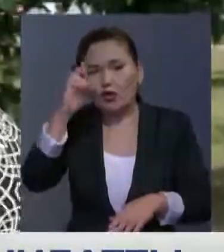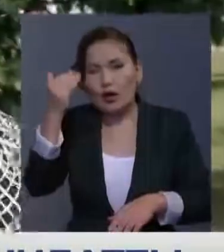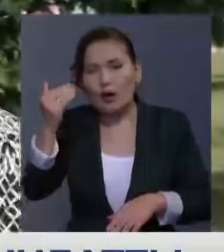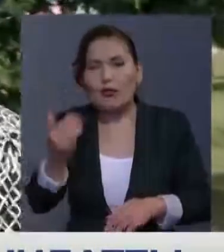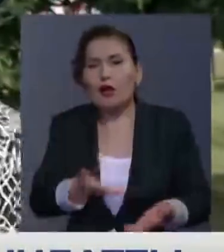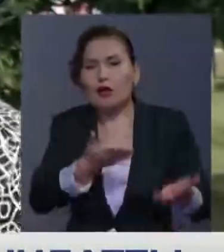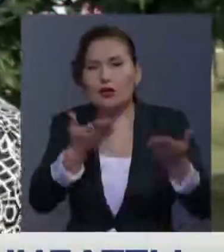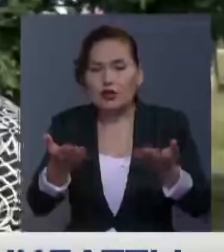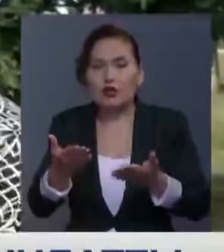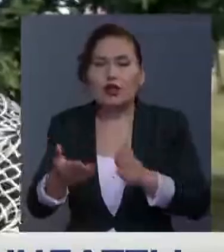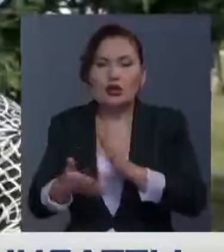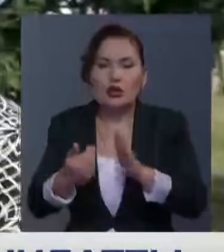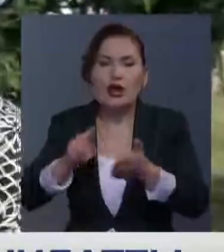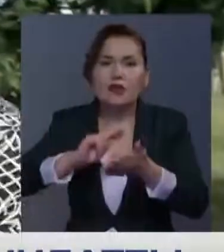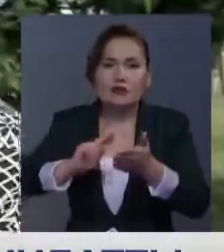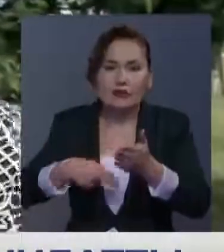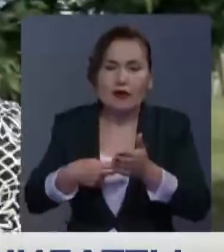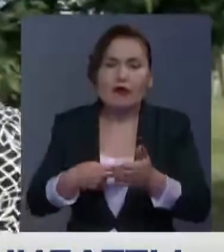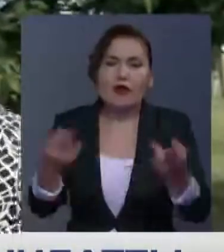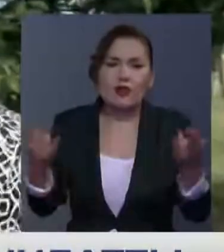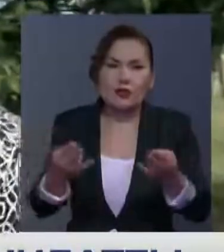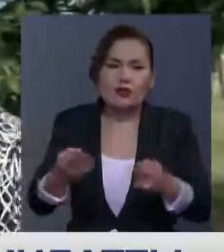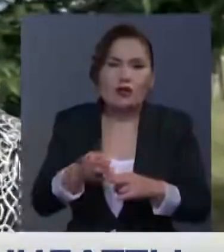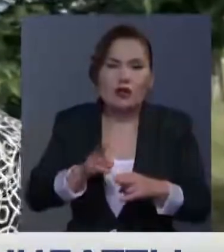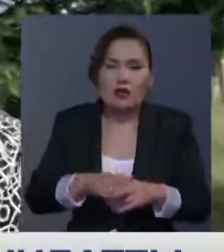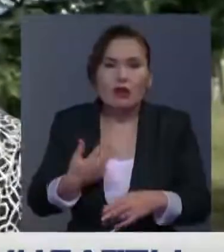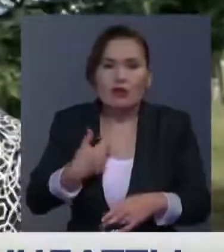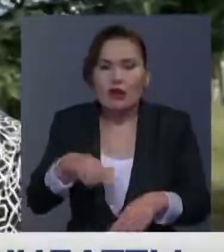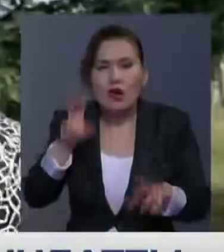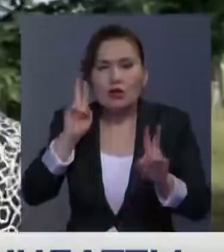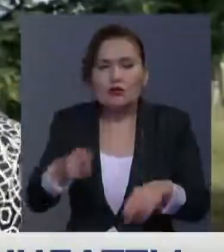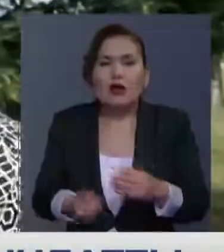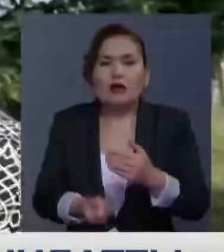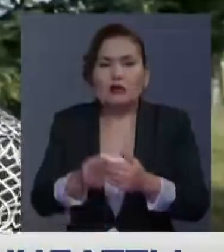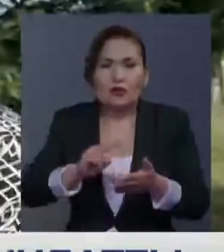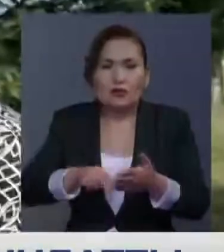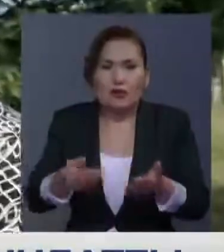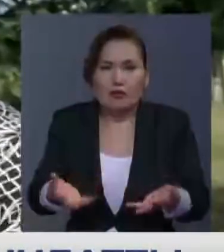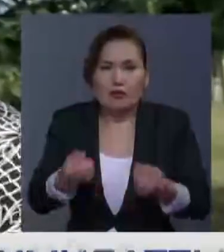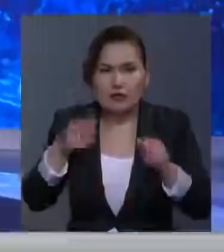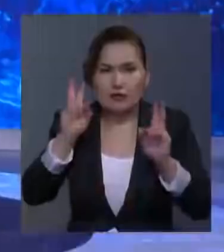қағазы туралы тек таныс керек. Ақша төлеу қажет деген естідім. Бірақ нақты еш нәрсе білмеймін.